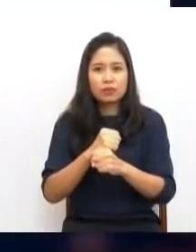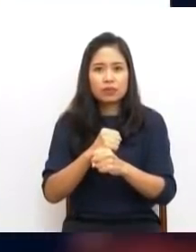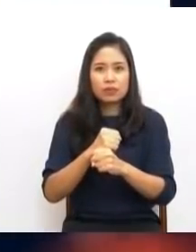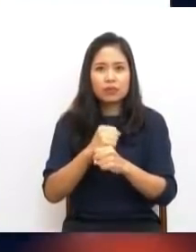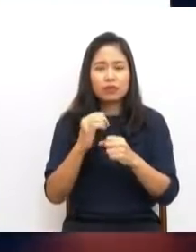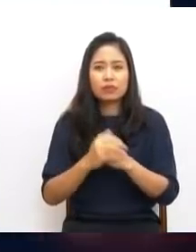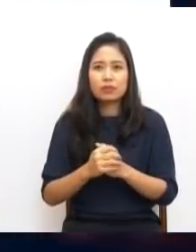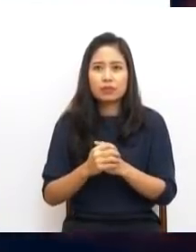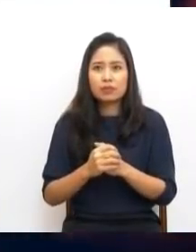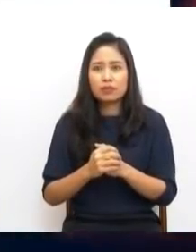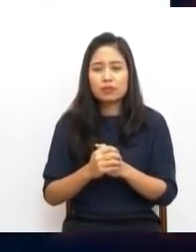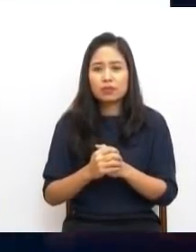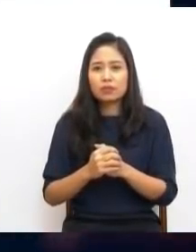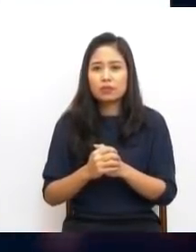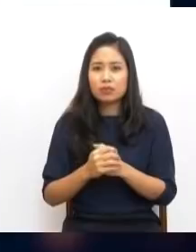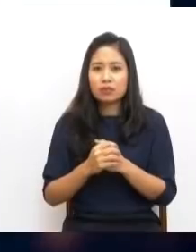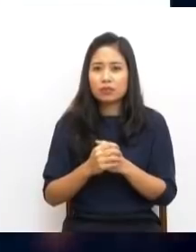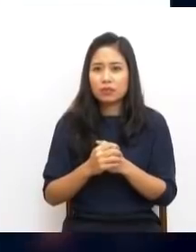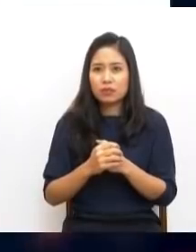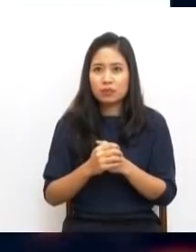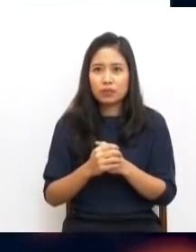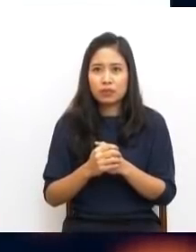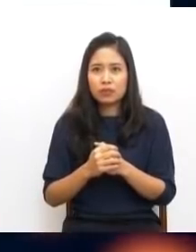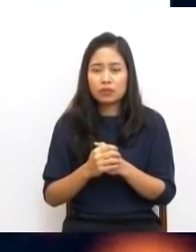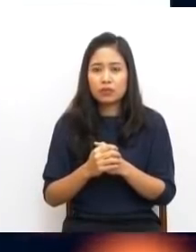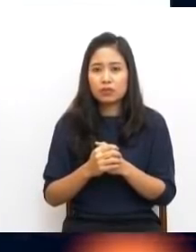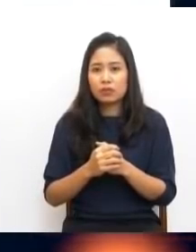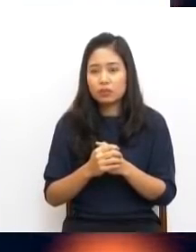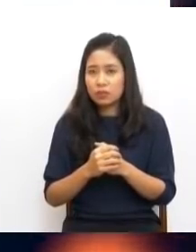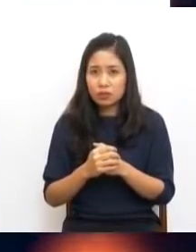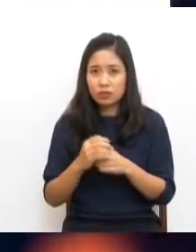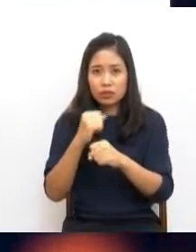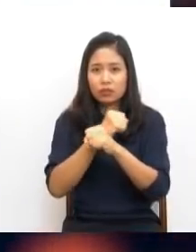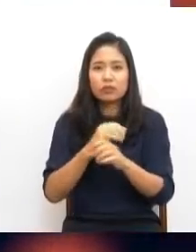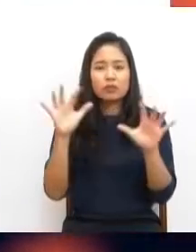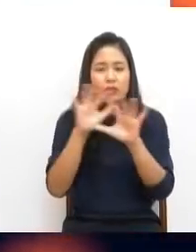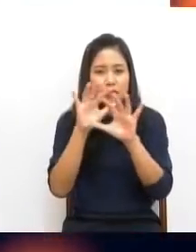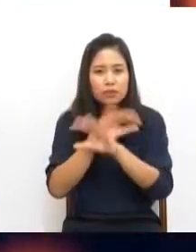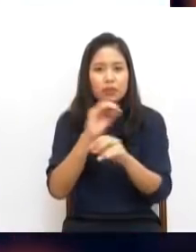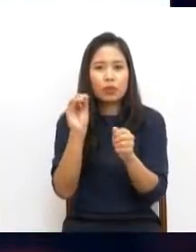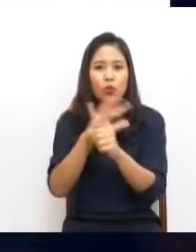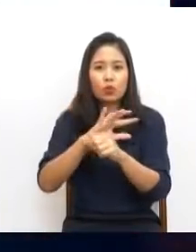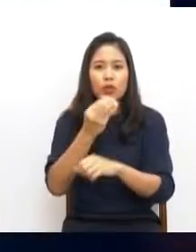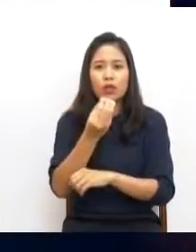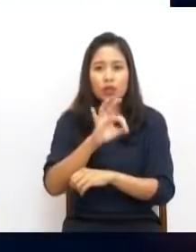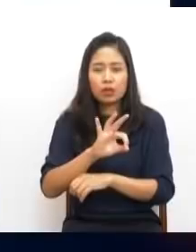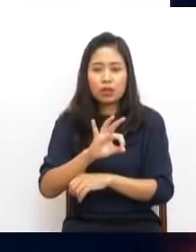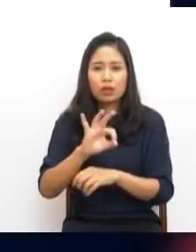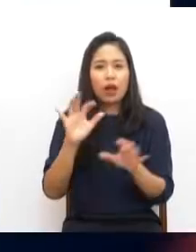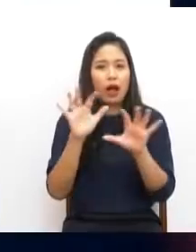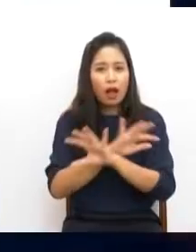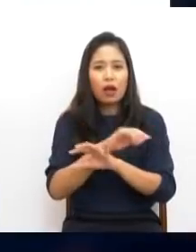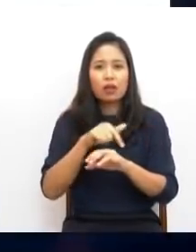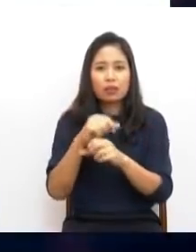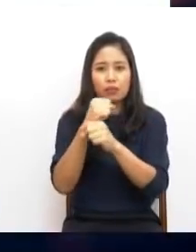ป้องกันนะคะไม่แตกต่างจากการป้องกันของโควิด-19 นะคะก็คือนะคะถ้าเกิดว่าเป็นช่วง